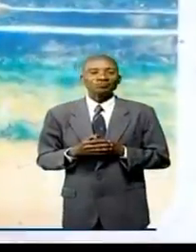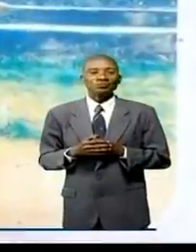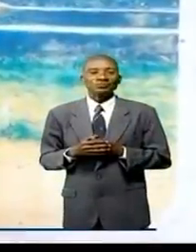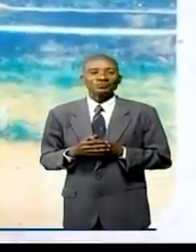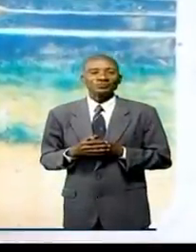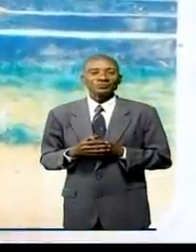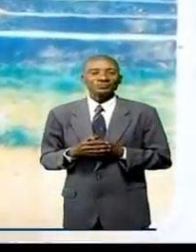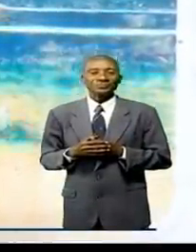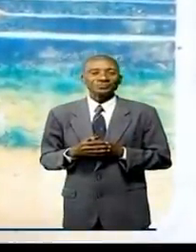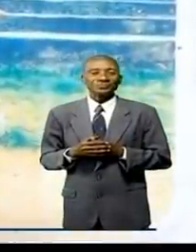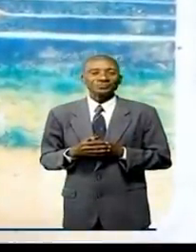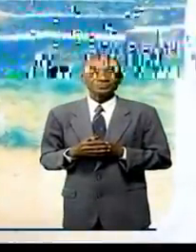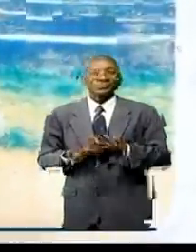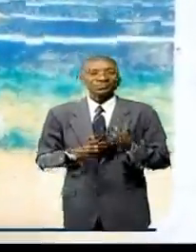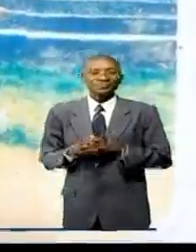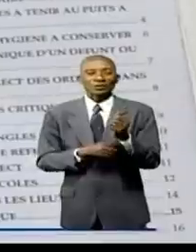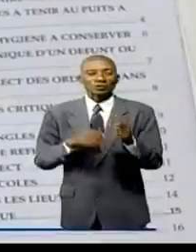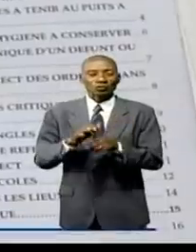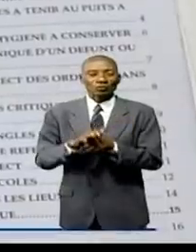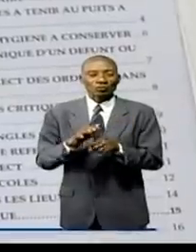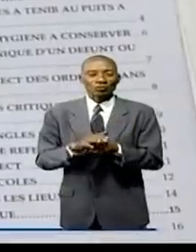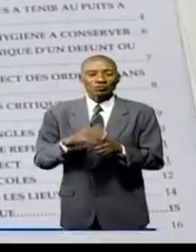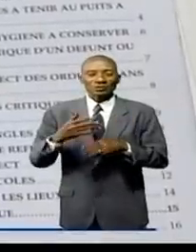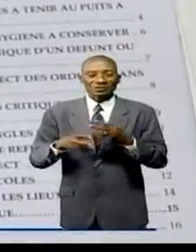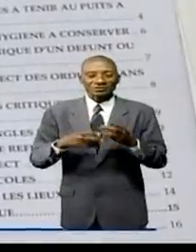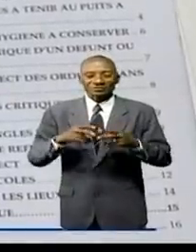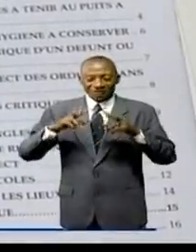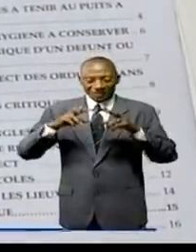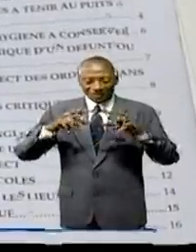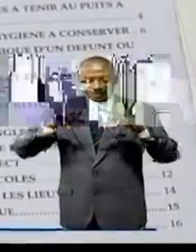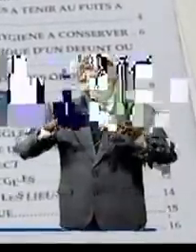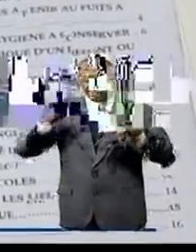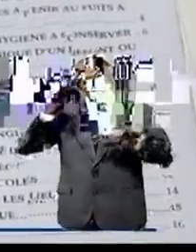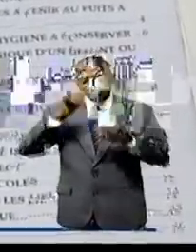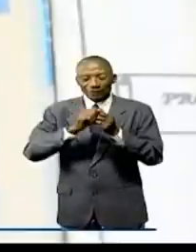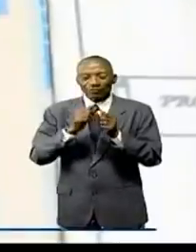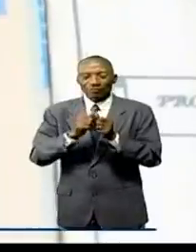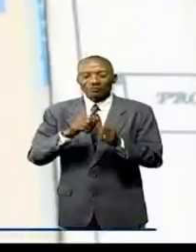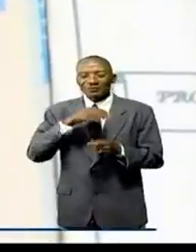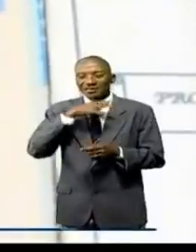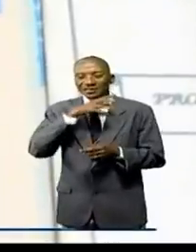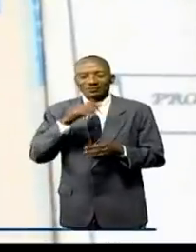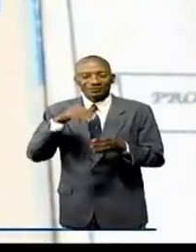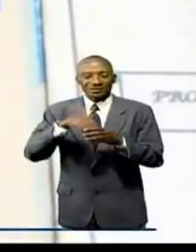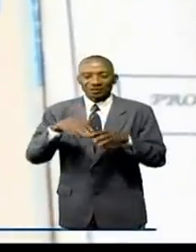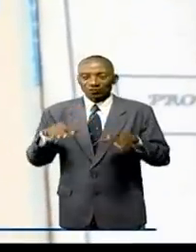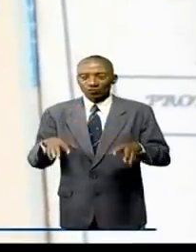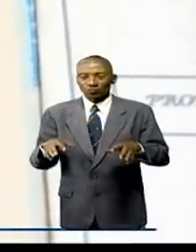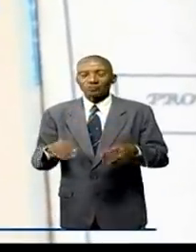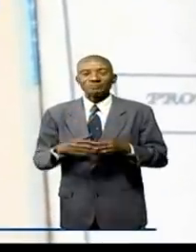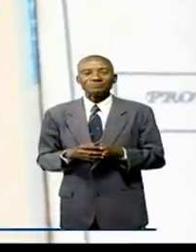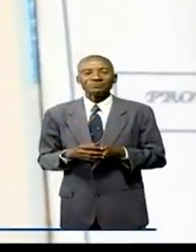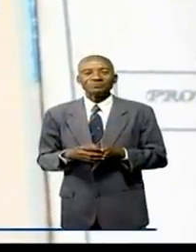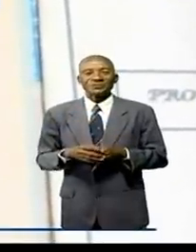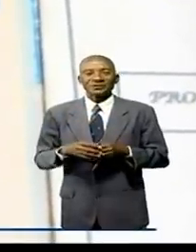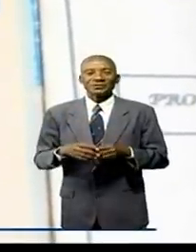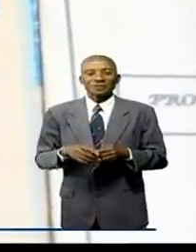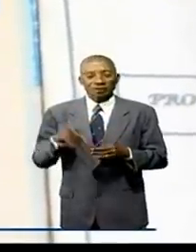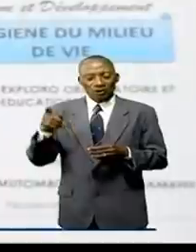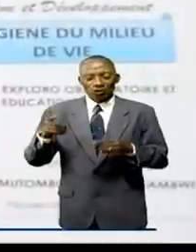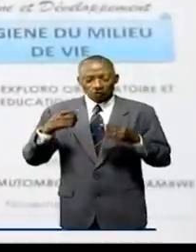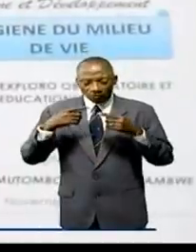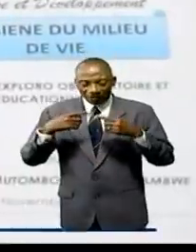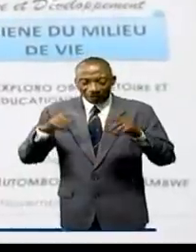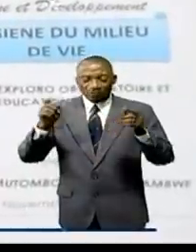qui font des recherches sur la salubrité en République démocratique du Congo. Après la publication de son ouvrage intitulé